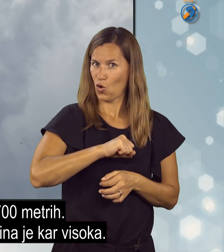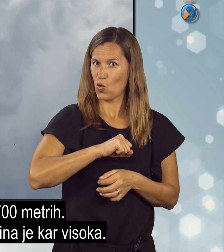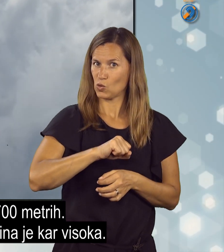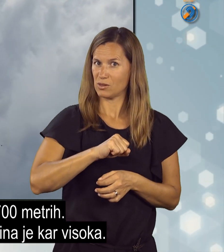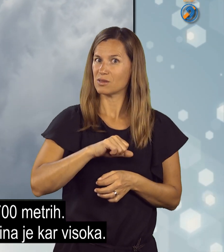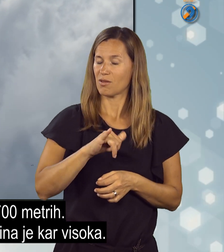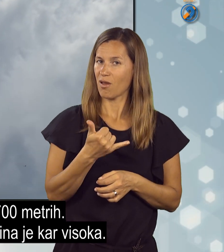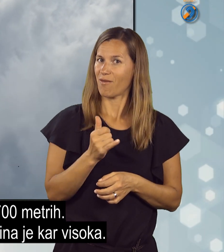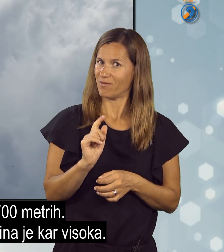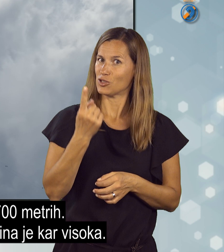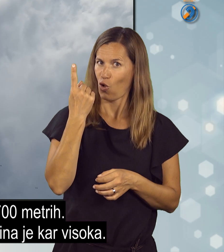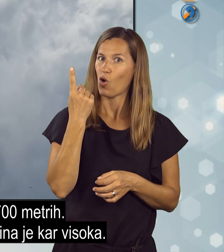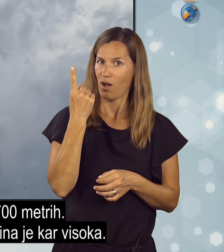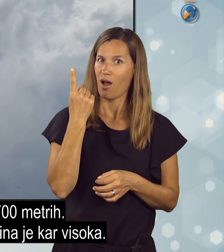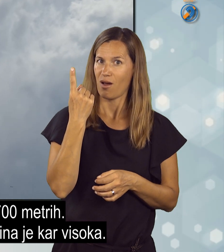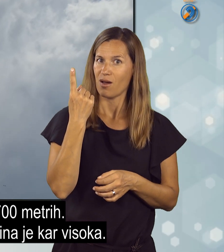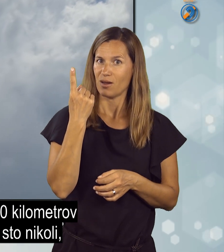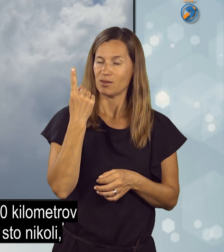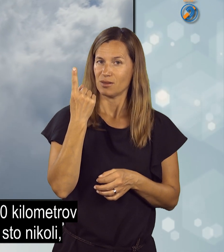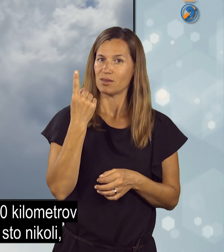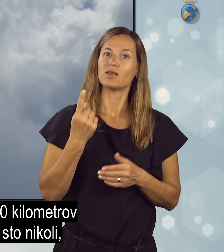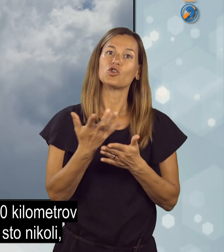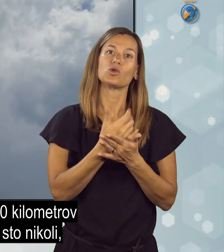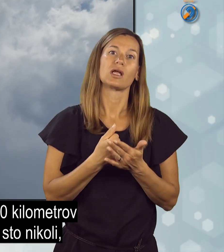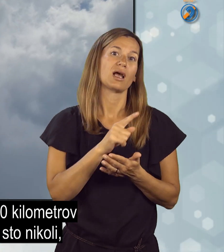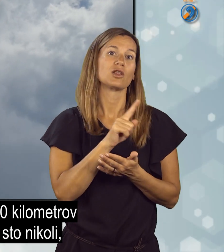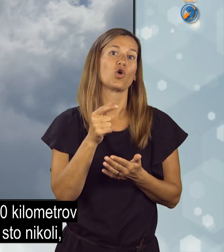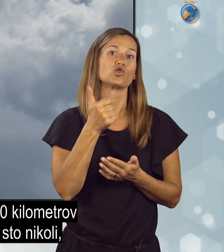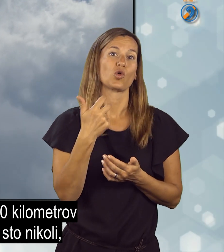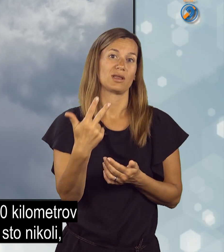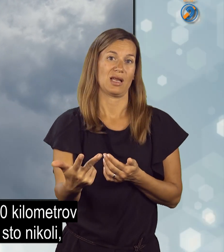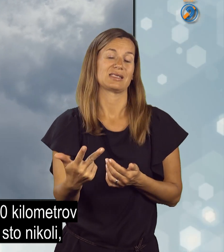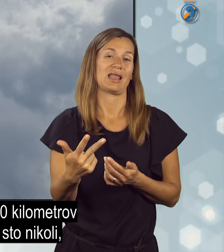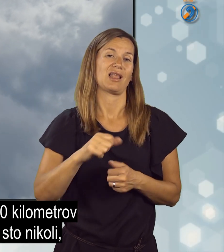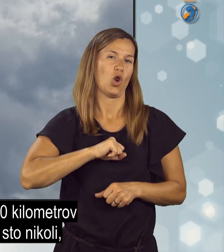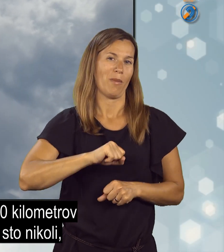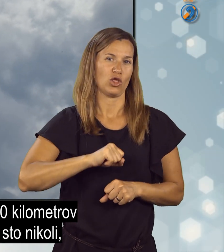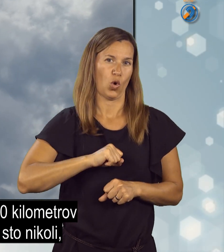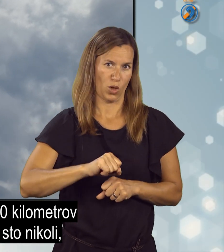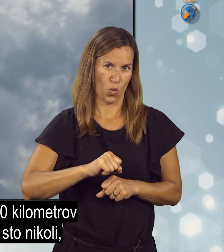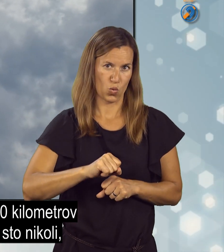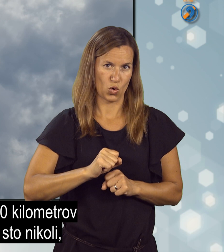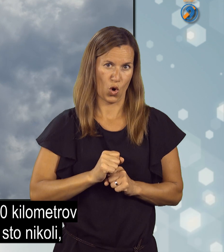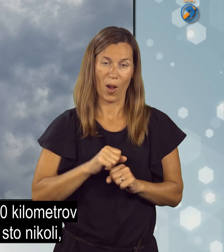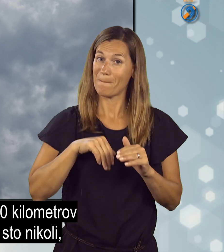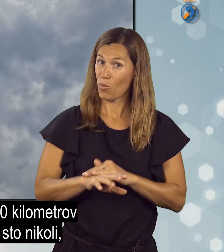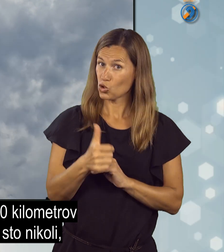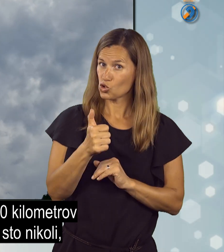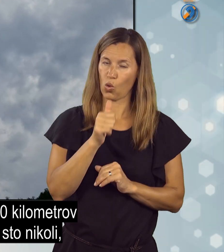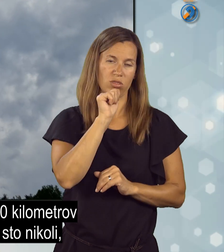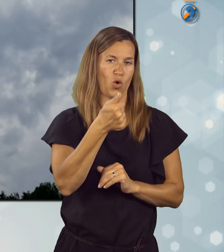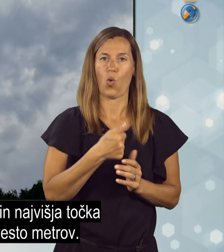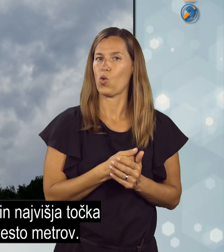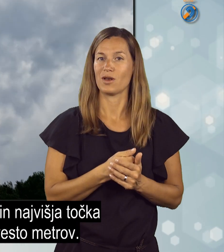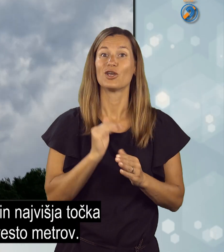Hitrost našega ziplina je kar visoka, dosega tudi do 130 km/h, pod 100